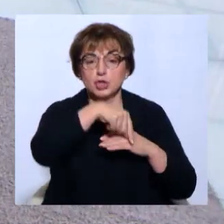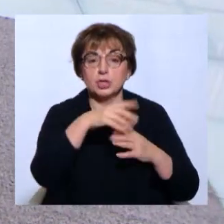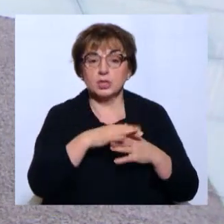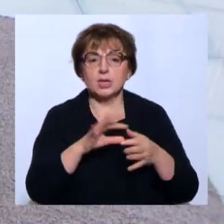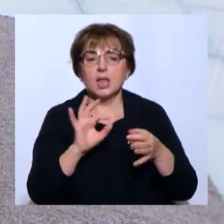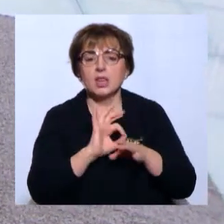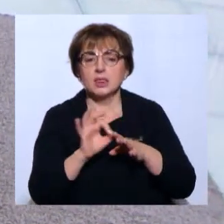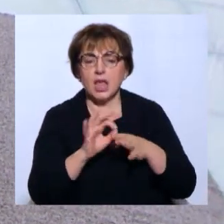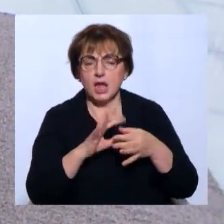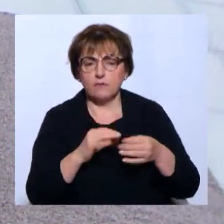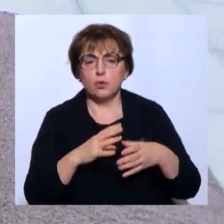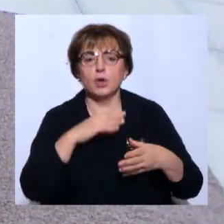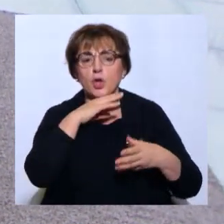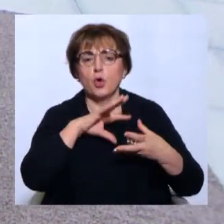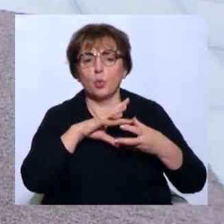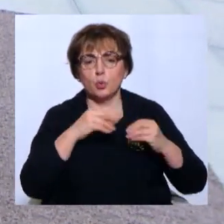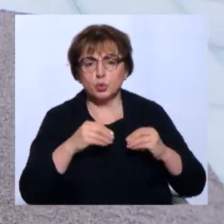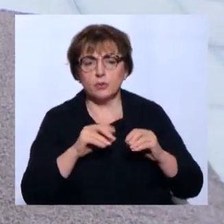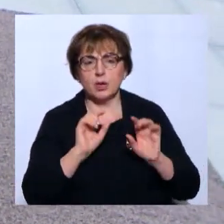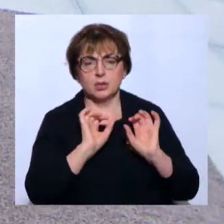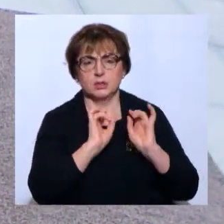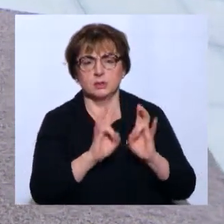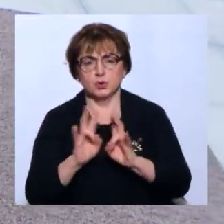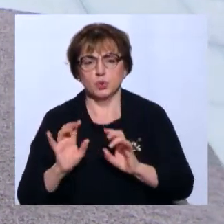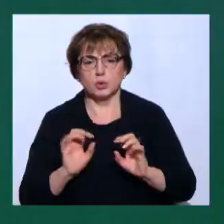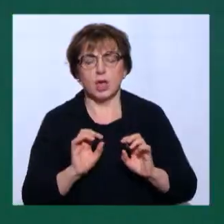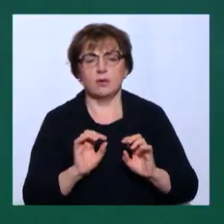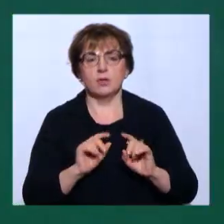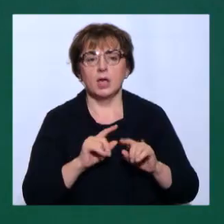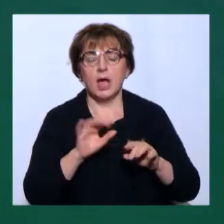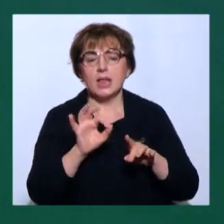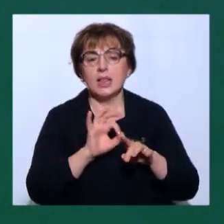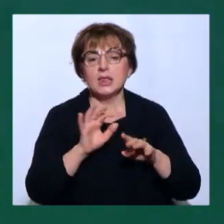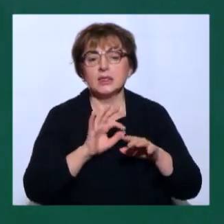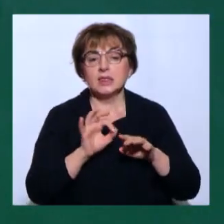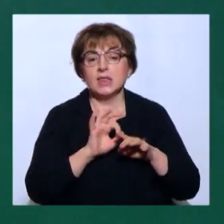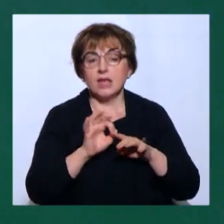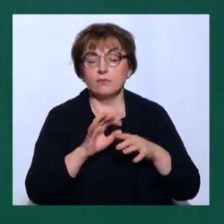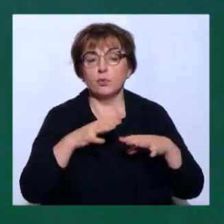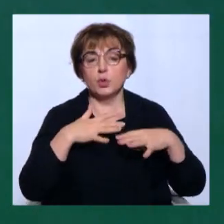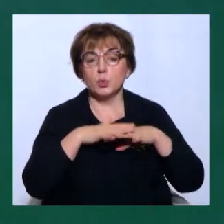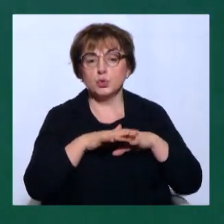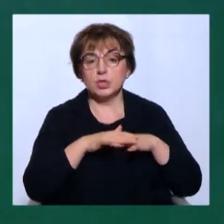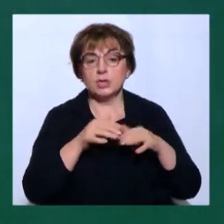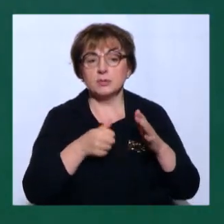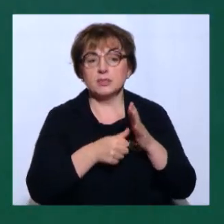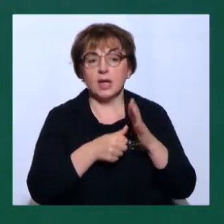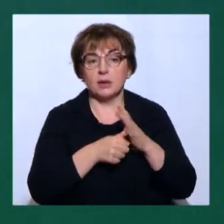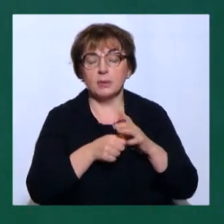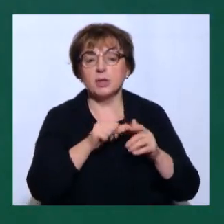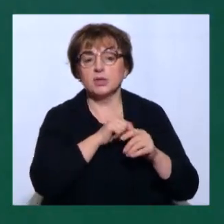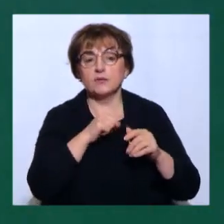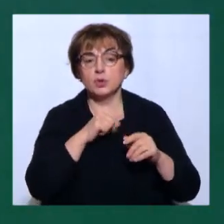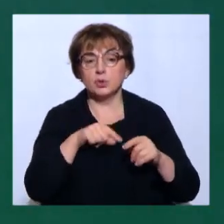ნერვული უჯრედები, კუნთოვანი უჯრედები, მსუსხავი უჯრედები. ნერვული უჯრედების საშუალებით ხდება ჰიდრას